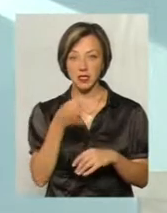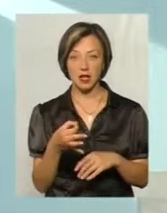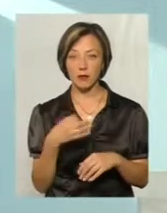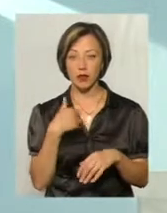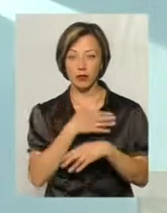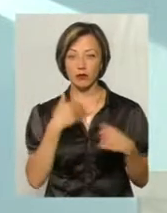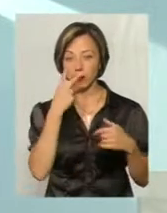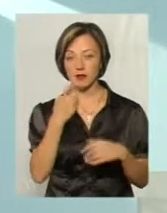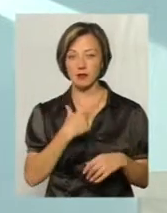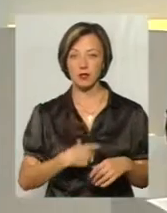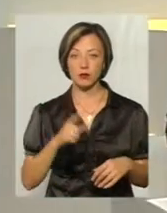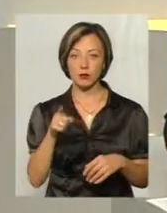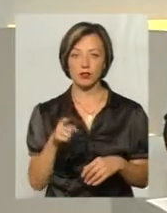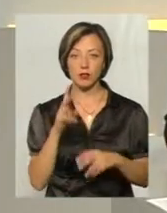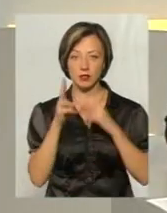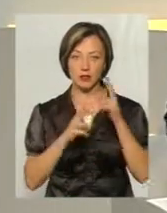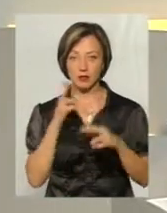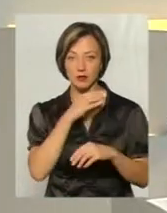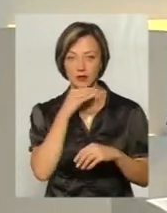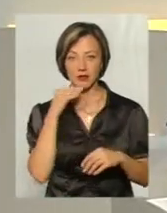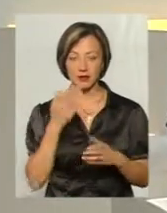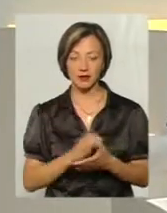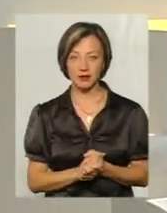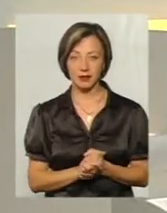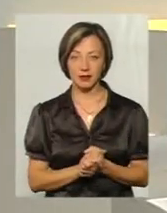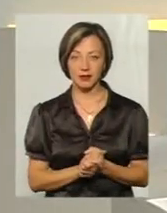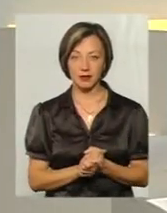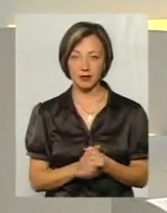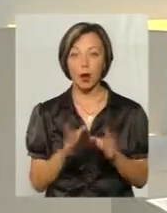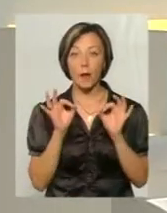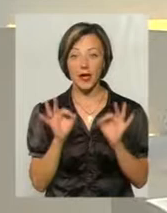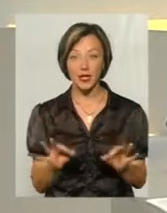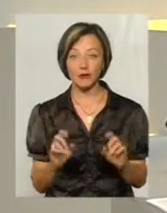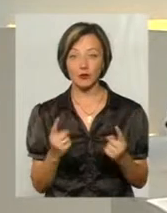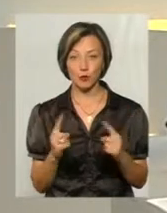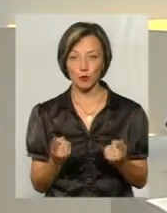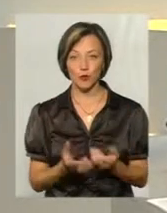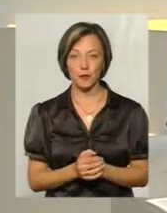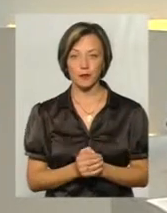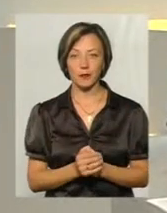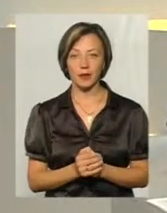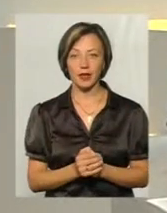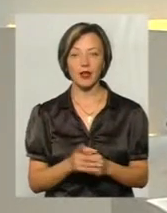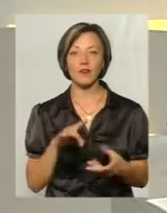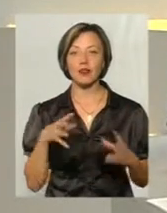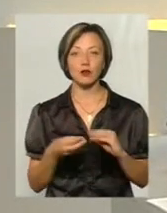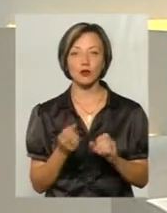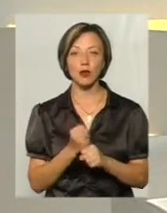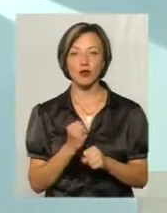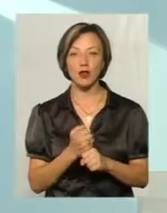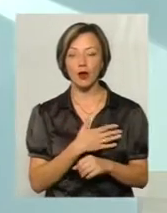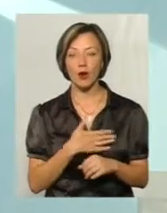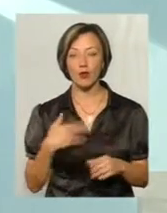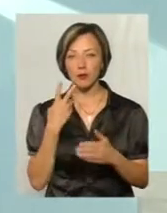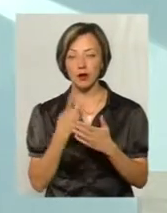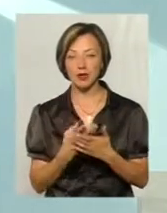не хочемо бачити в себе, тому що вони скаржаться багато. Чому? Ну, а скажіть об'єктивно, чому? Ну, чому ви такий висновок зробили, що ми не хочемо